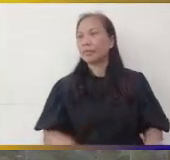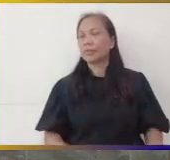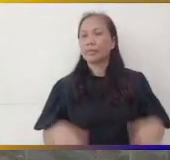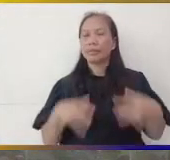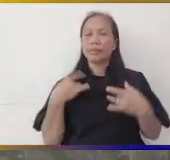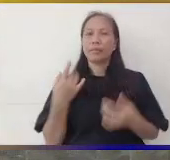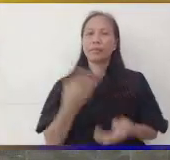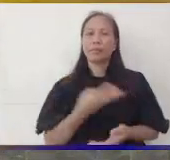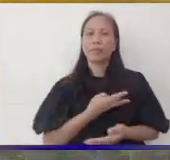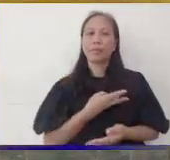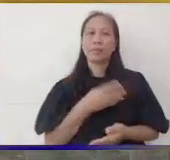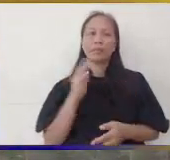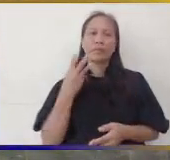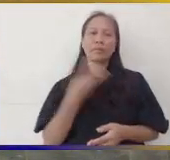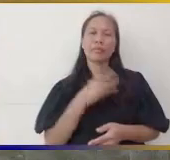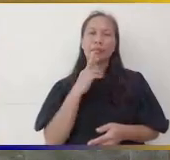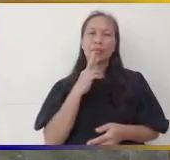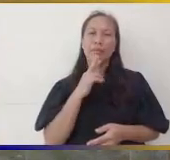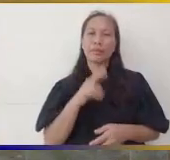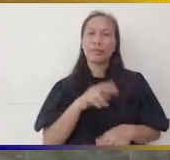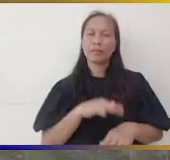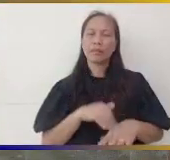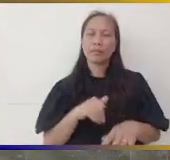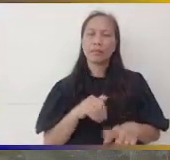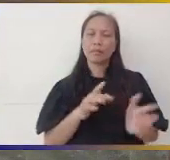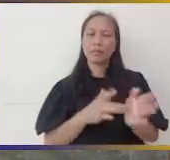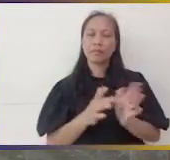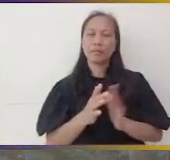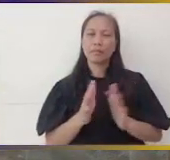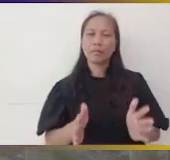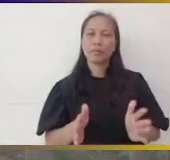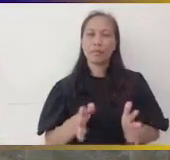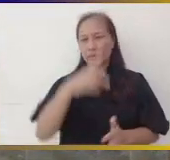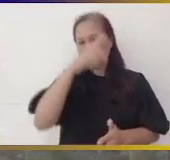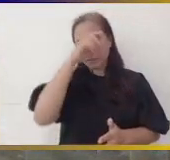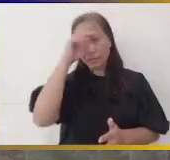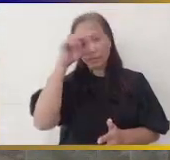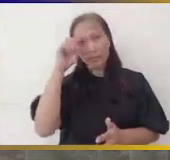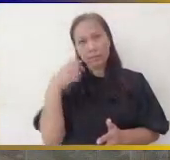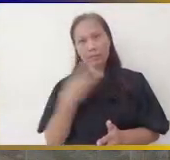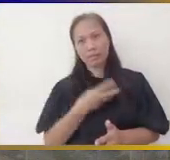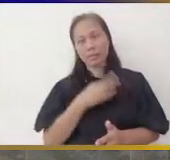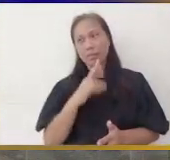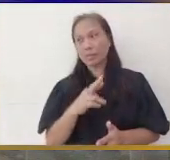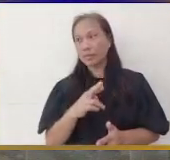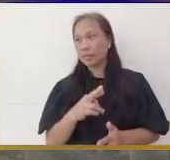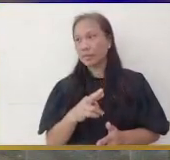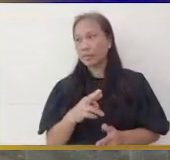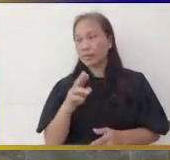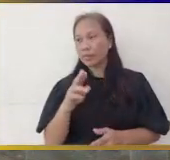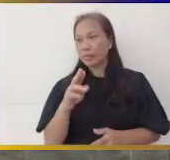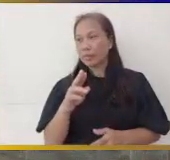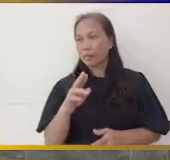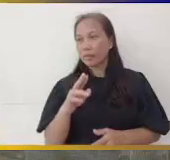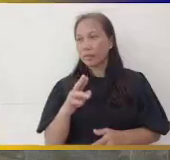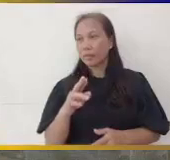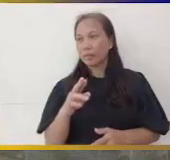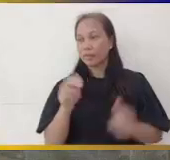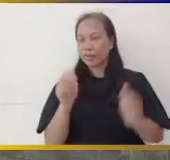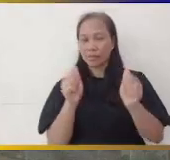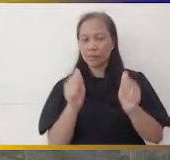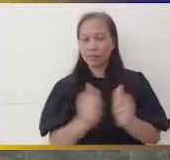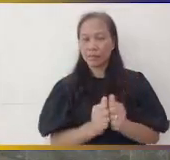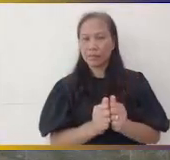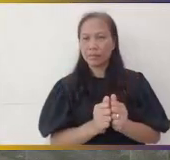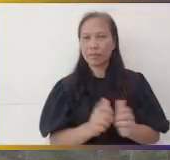Christians because those who were first called Christians in antioch mga kapatid kaya sila tinawag na